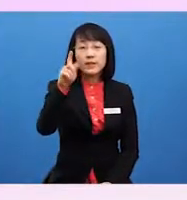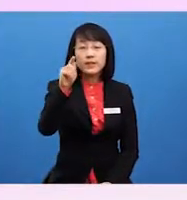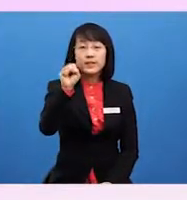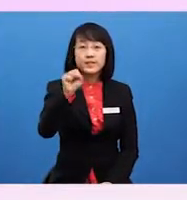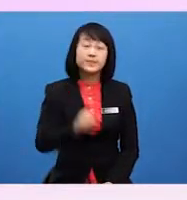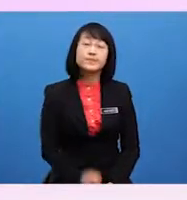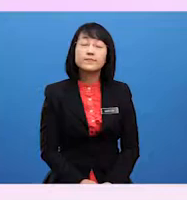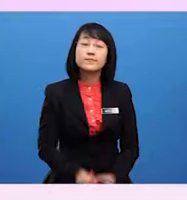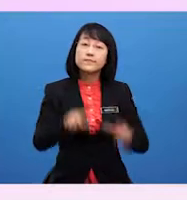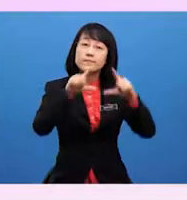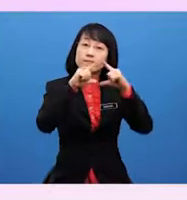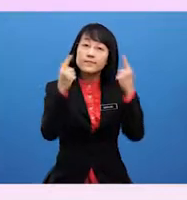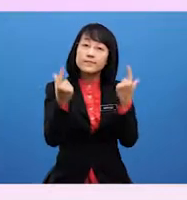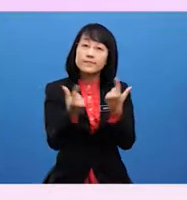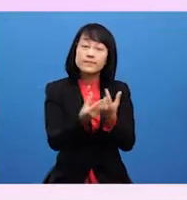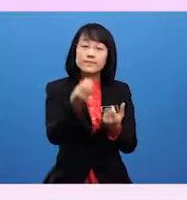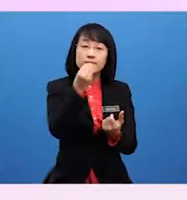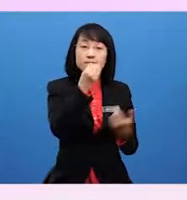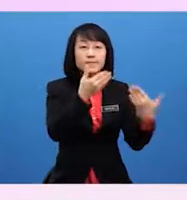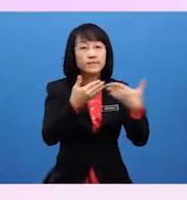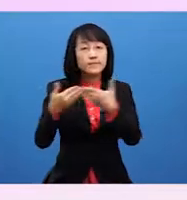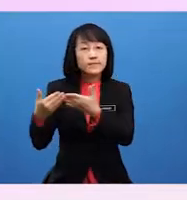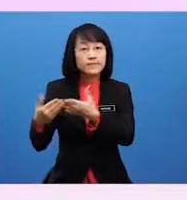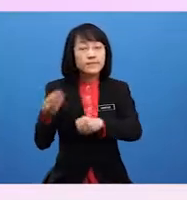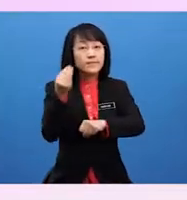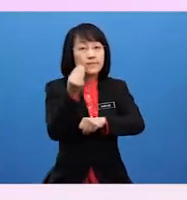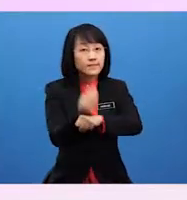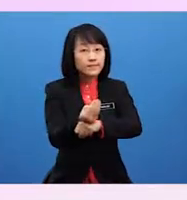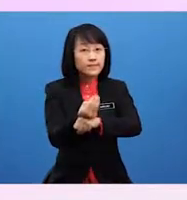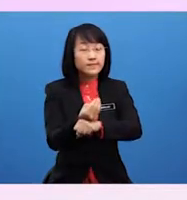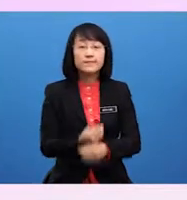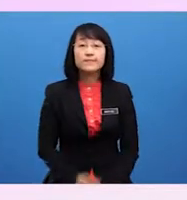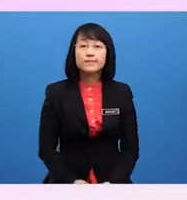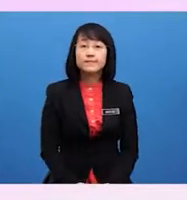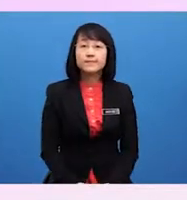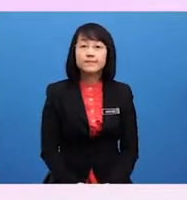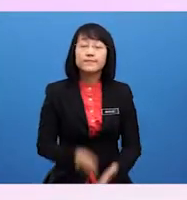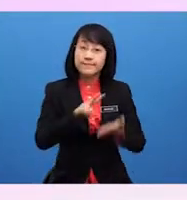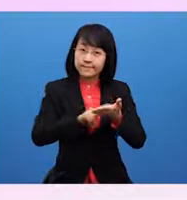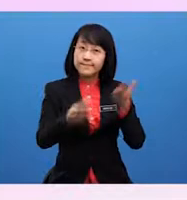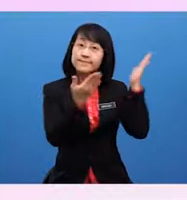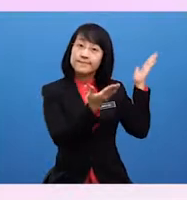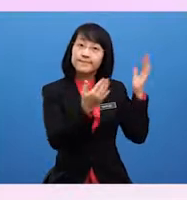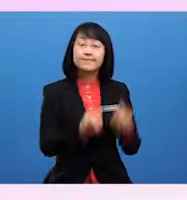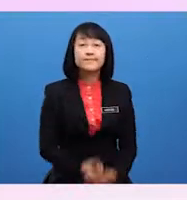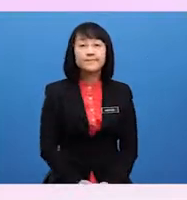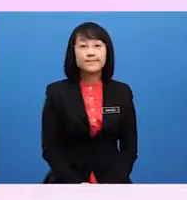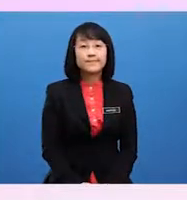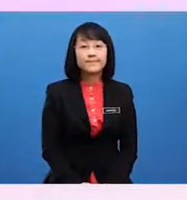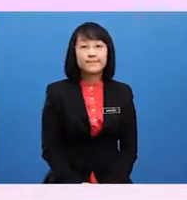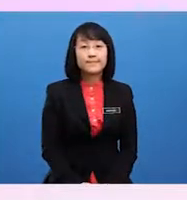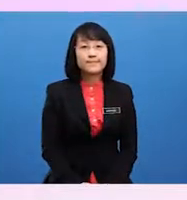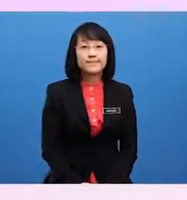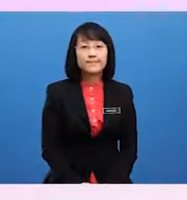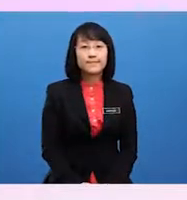Kelas makanan seterusnya ialah mineral. Mineral merupakan bahan bukan organik yang diperlukan oleh